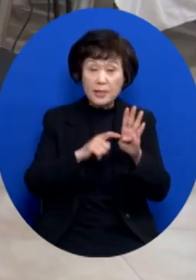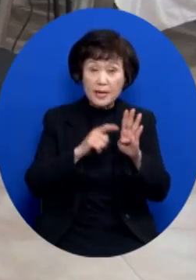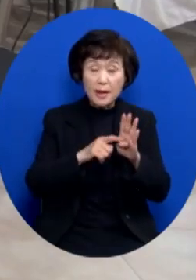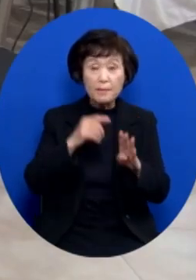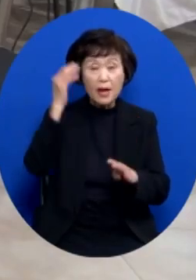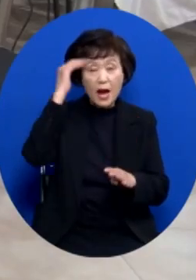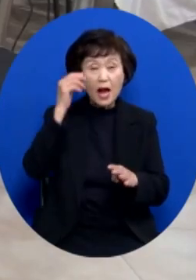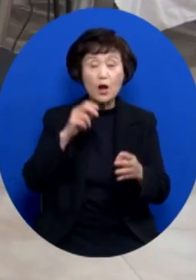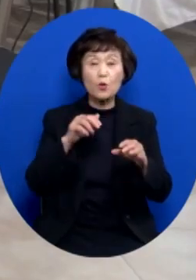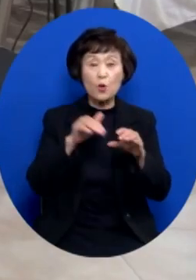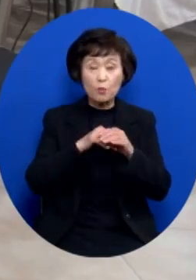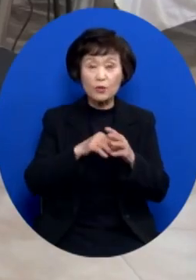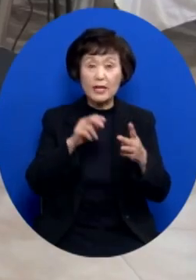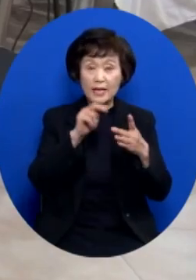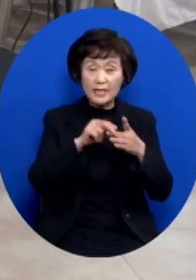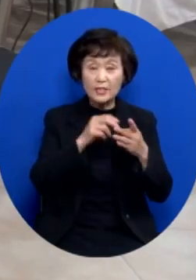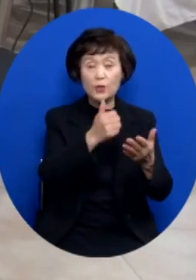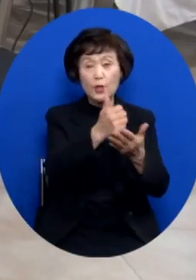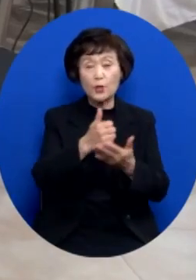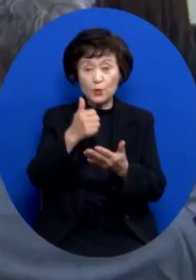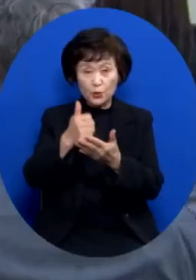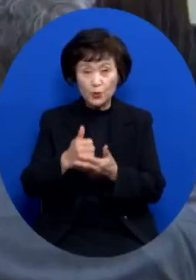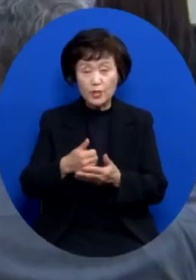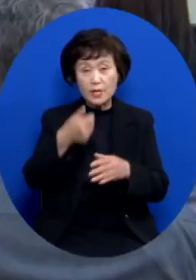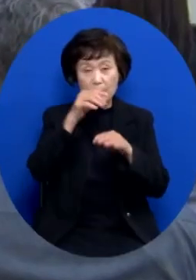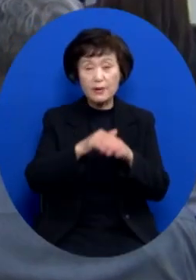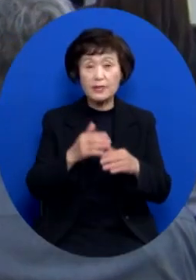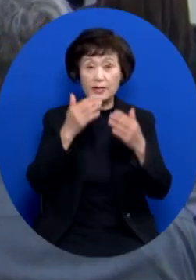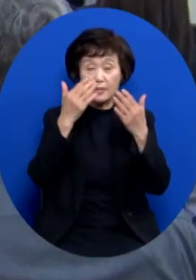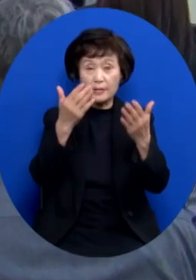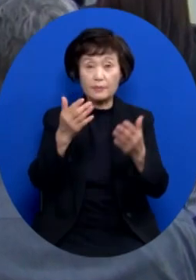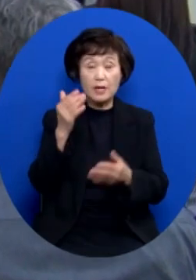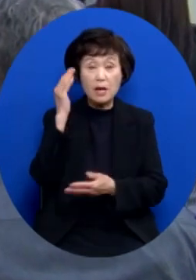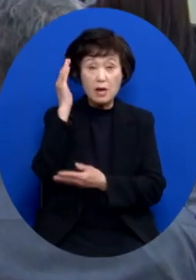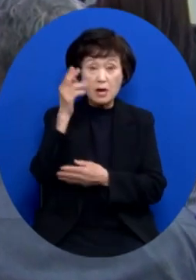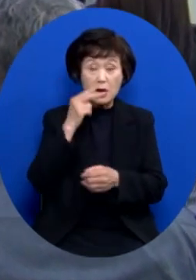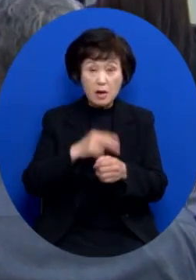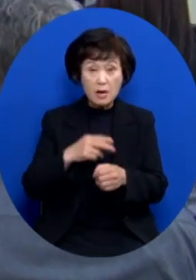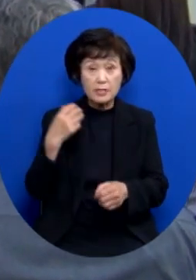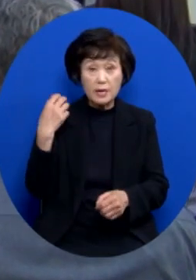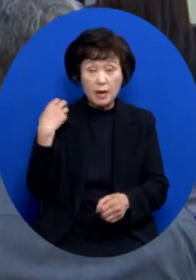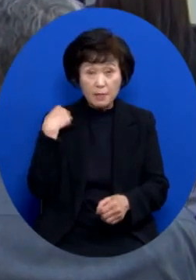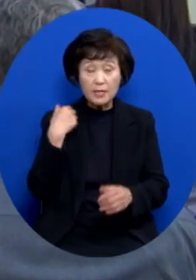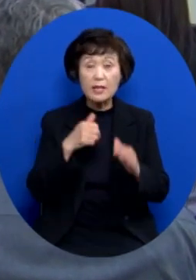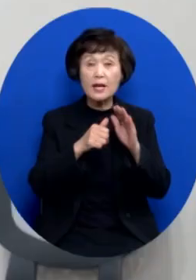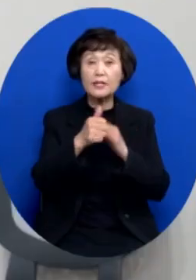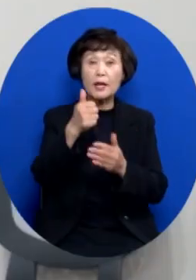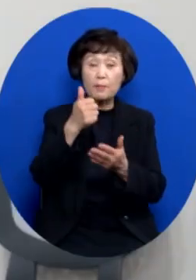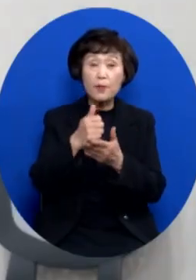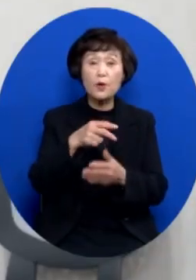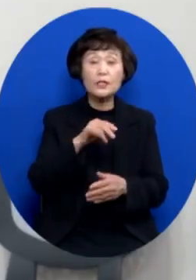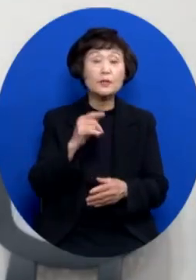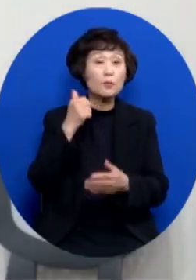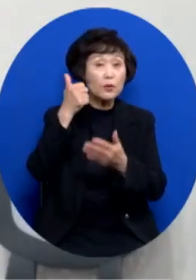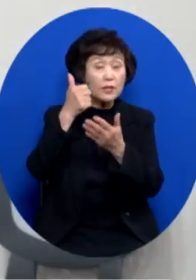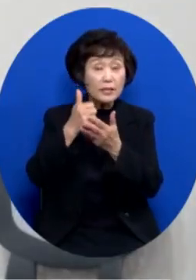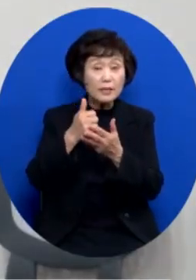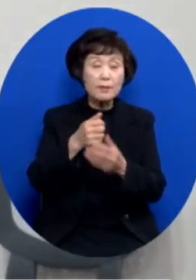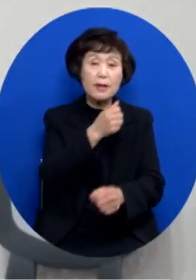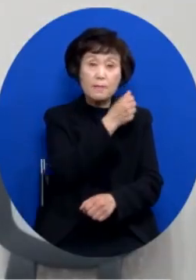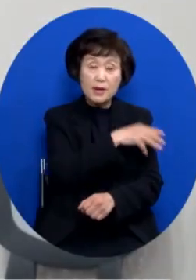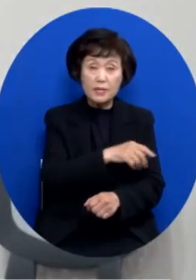한국문화센터로 초청해 세미나를 개최했습니다. 주 강사인 AWMJ 선교회 대표 신화성 목사는